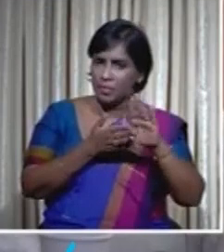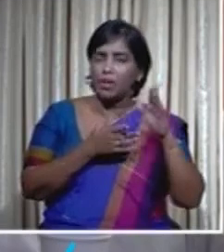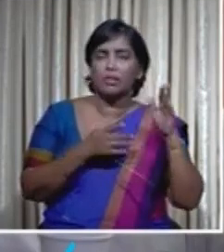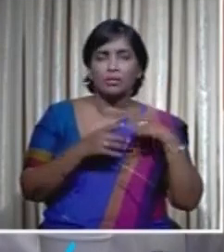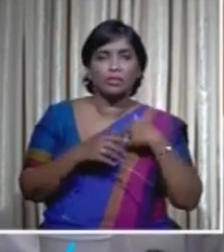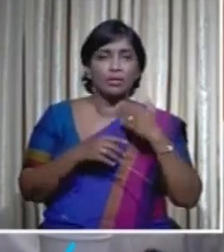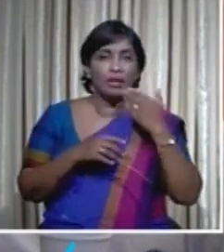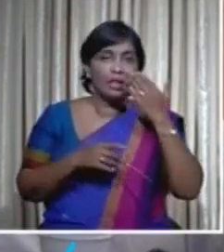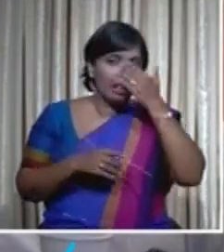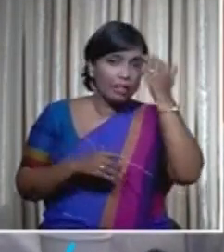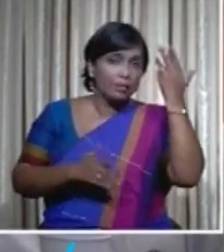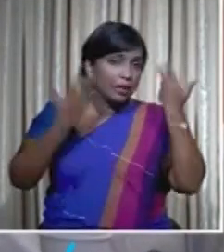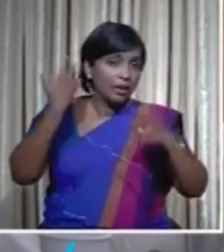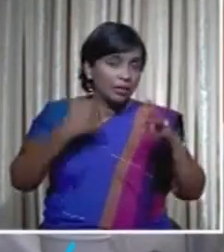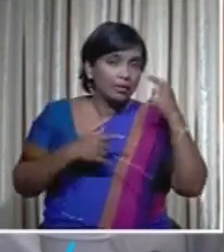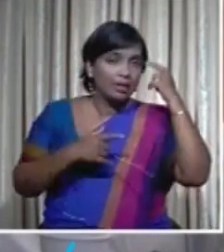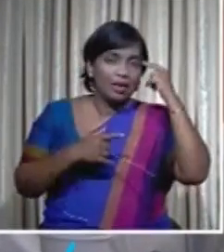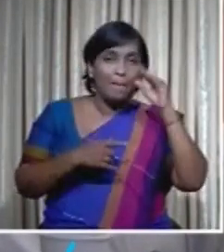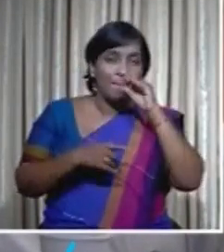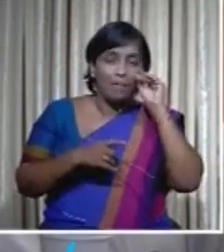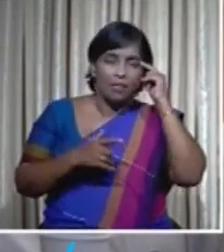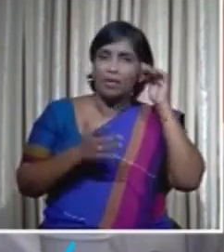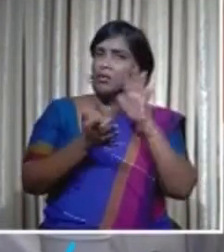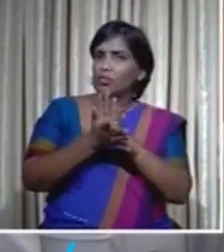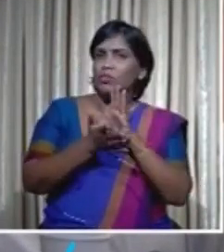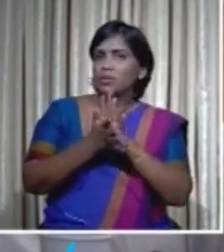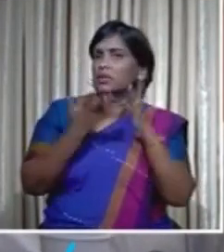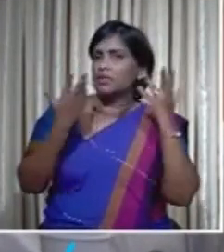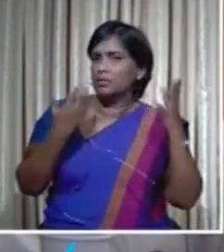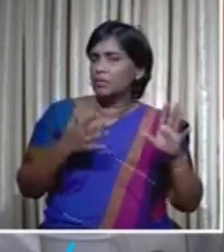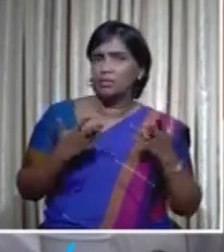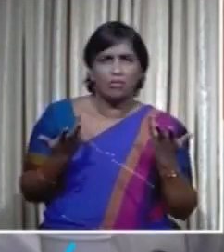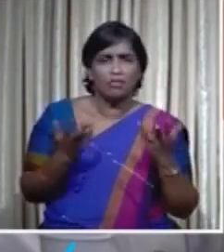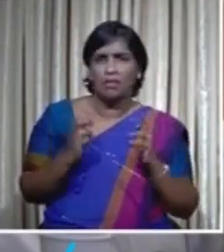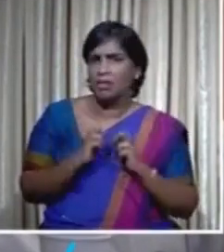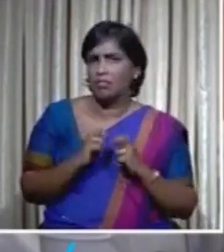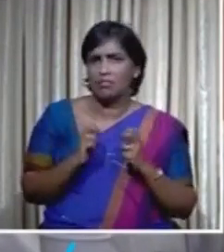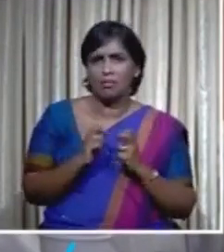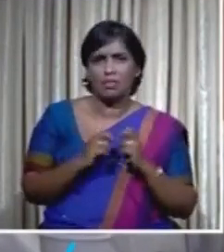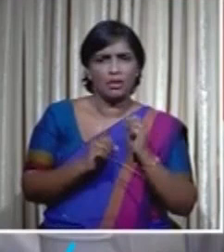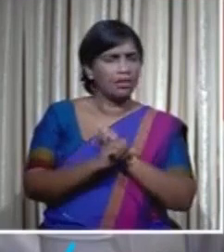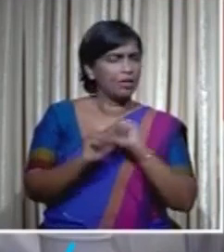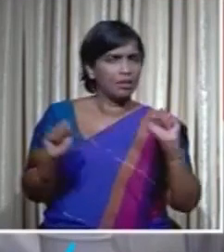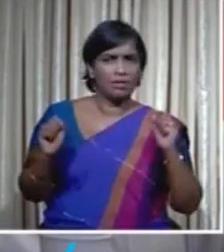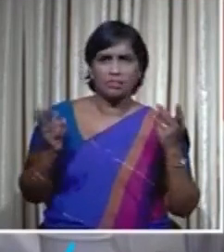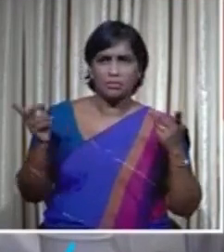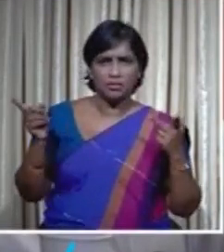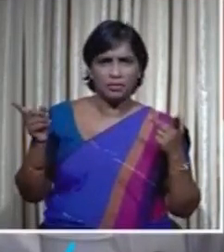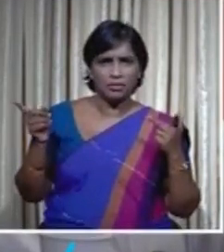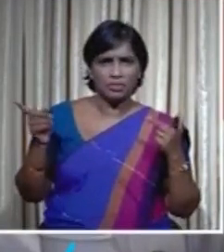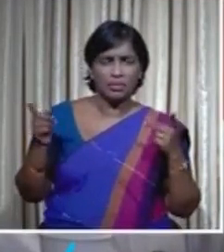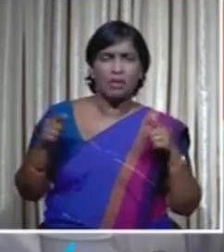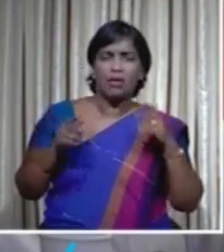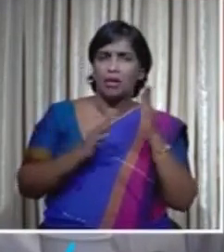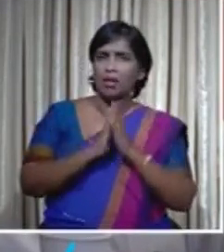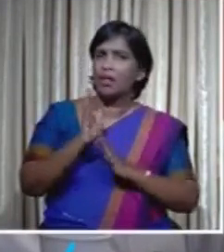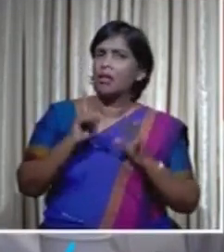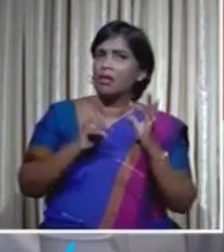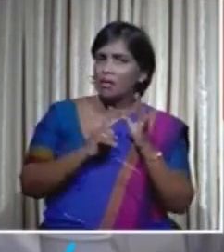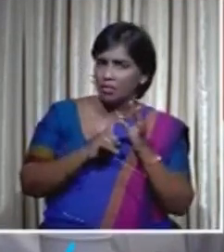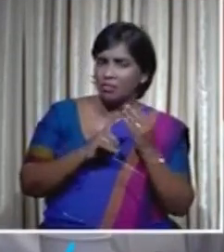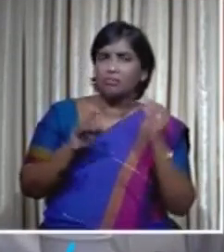அவர்கள் கொண்டாடினார்கள். எந்த விதமான இடைஞ்சலும் இந்த நாட்டிலே இடம்பெற்றிருக்கவில்லை. இங்கே பல அமைச்சர்கள் விழாக்களை நடாத்துகிறார்கள், விளையாட்டுப்